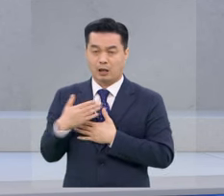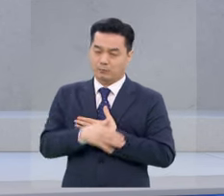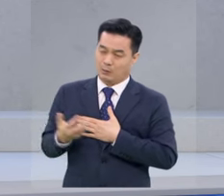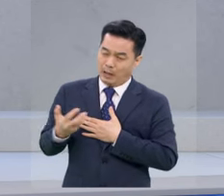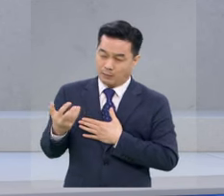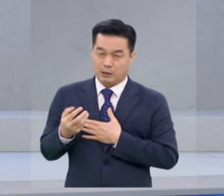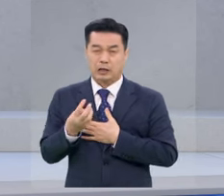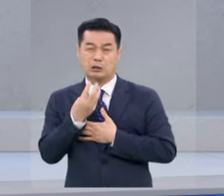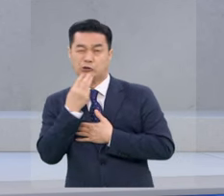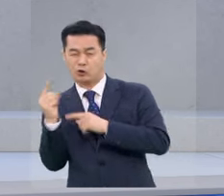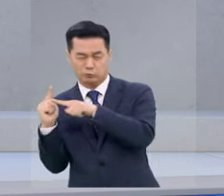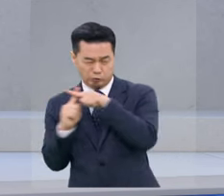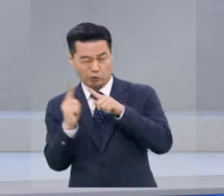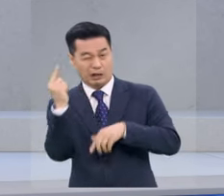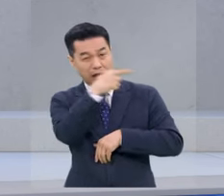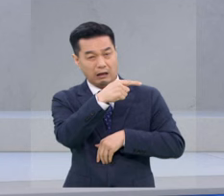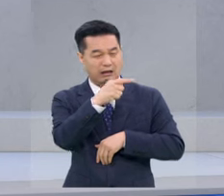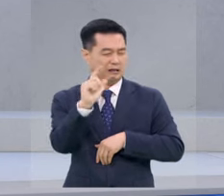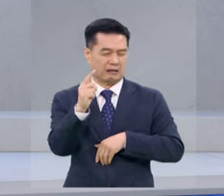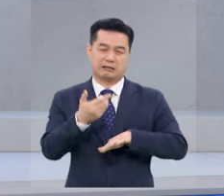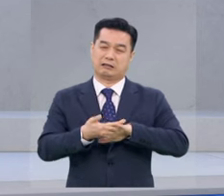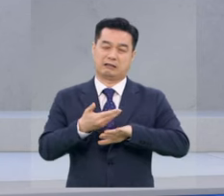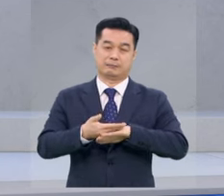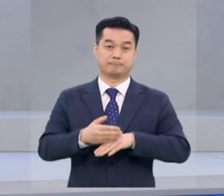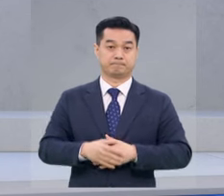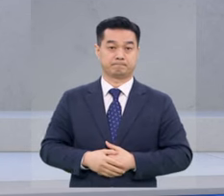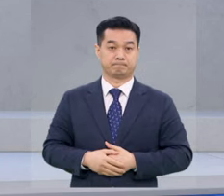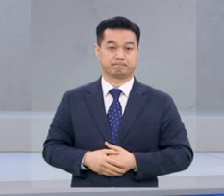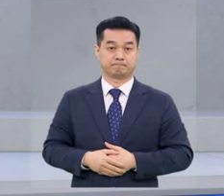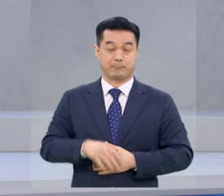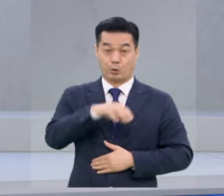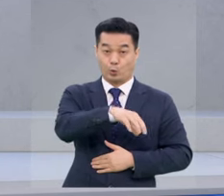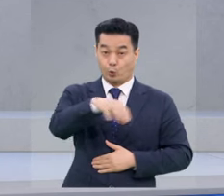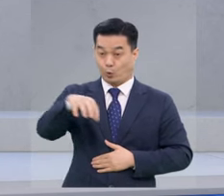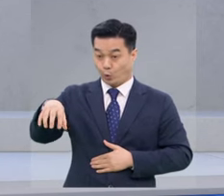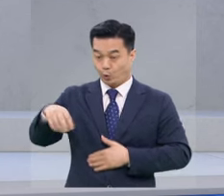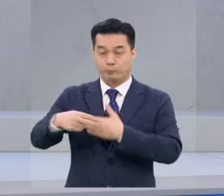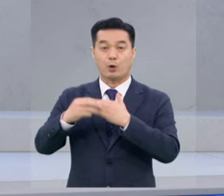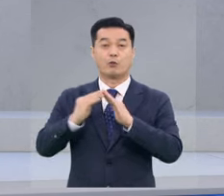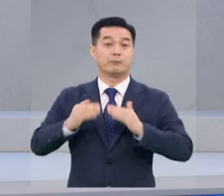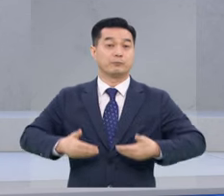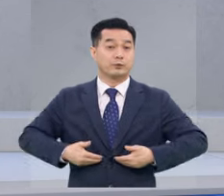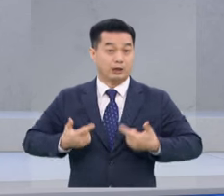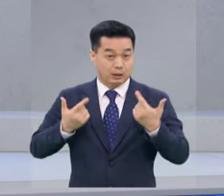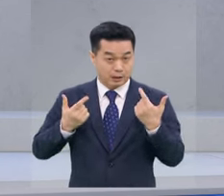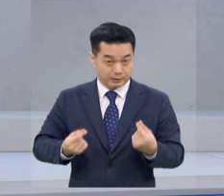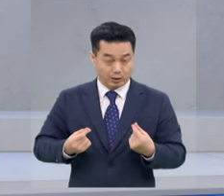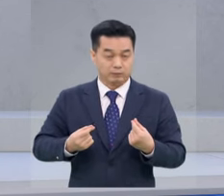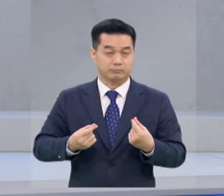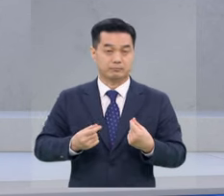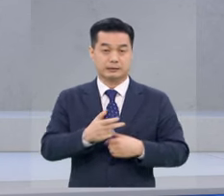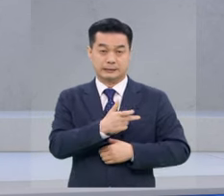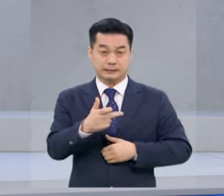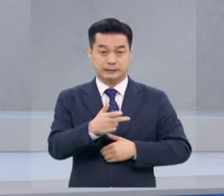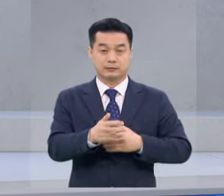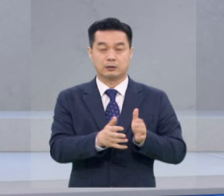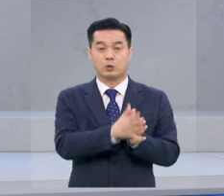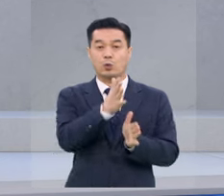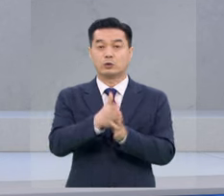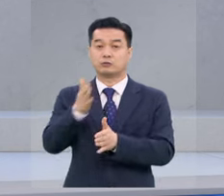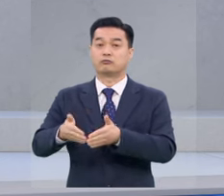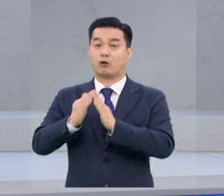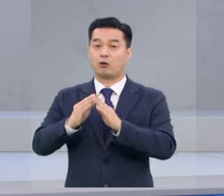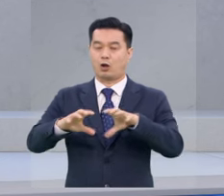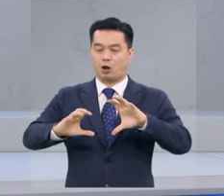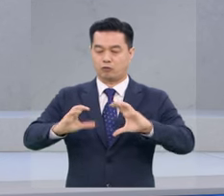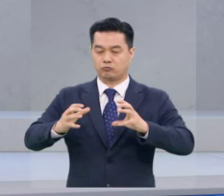줄어들 것입니다 거점이 되는 병원이 필요한 것처럼 거점 도시의 구축도 국가균형